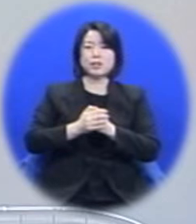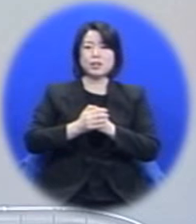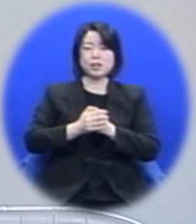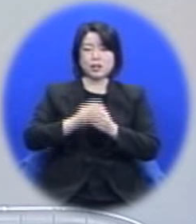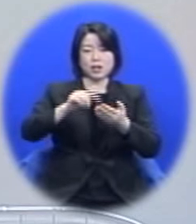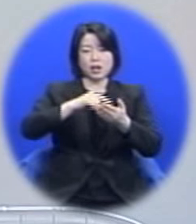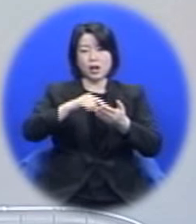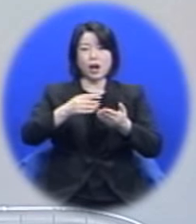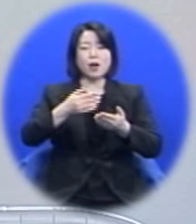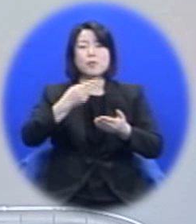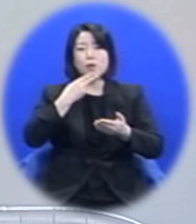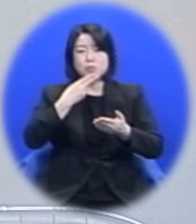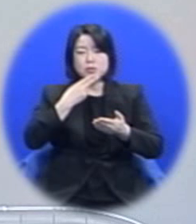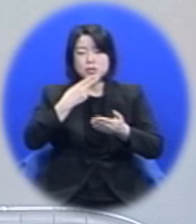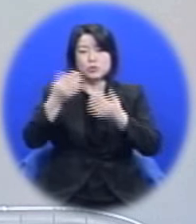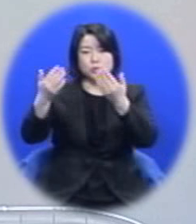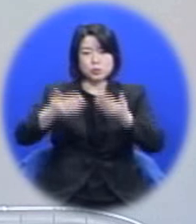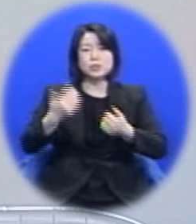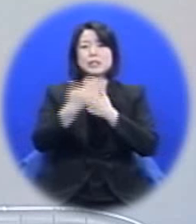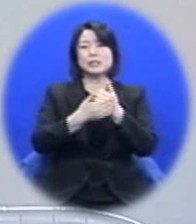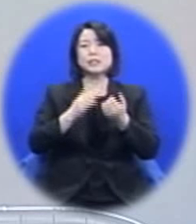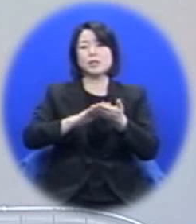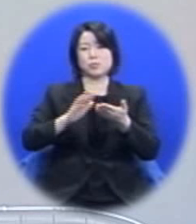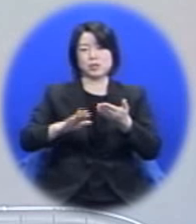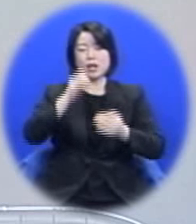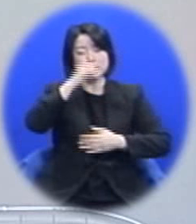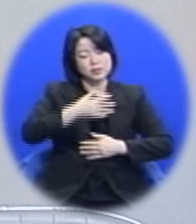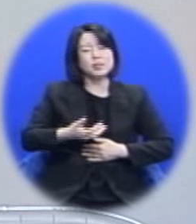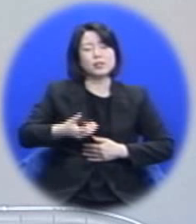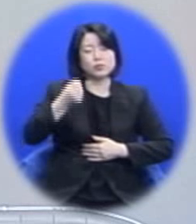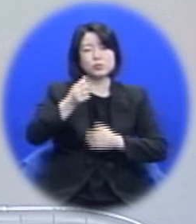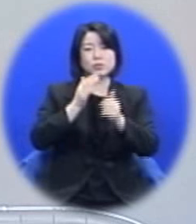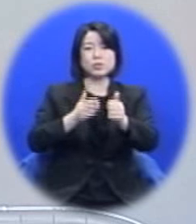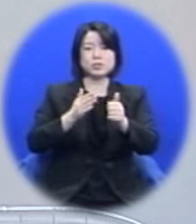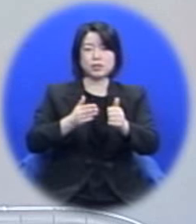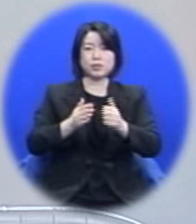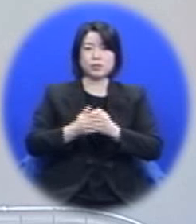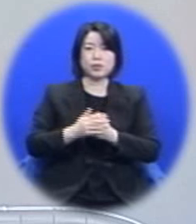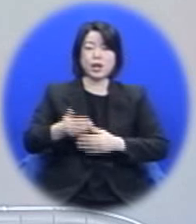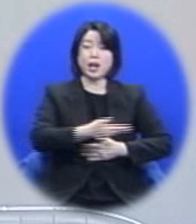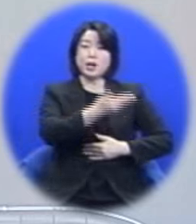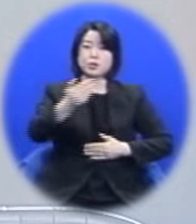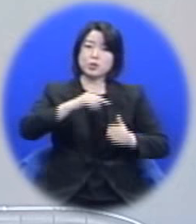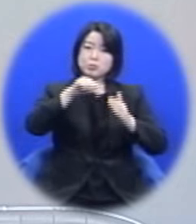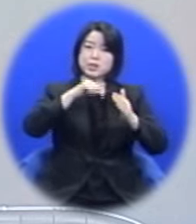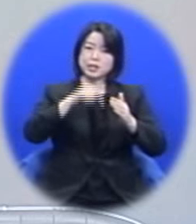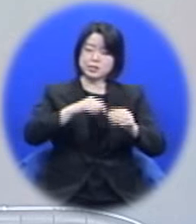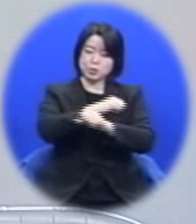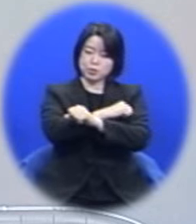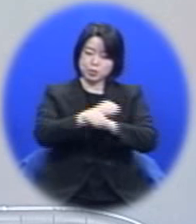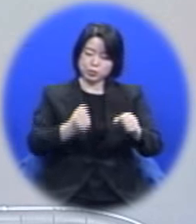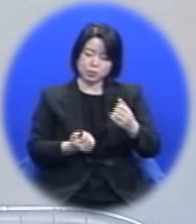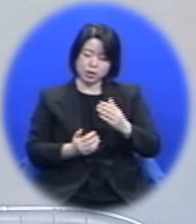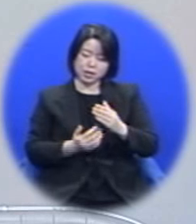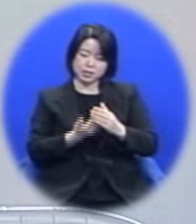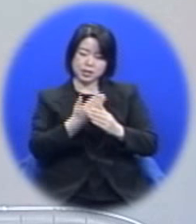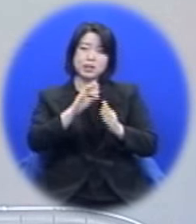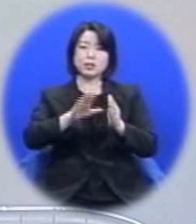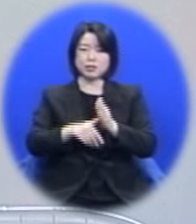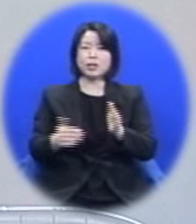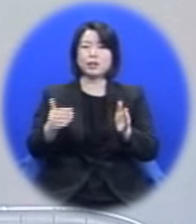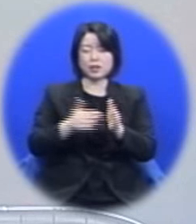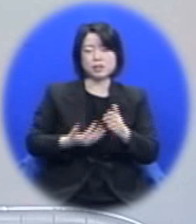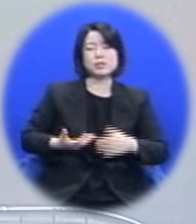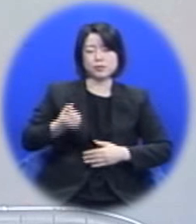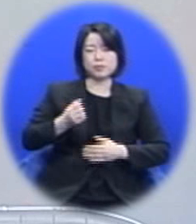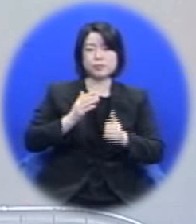주시는 은혜를 받는 것뿐입니다. 그냥 누리세요. 여러분 안에서 용서가 일어날 때까지,